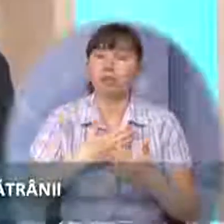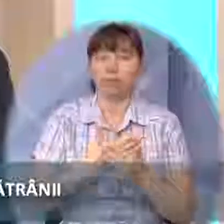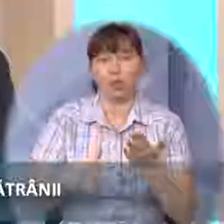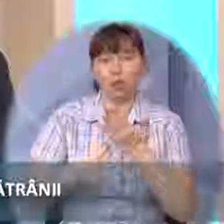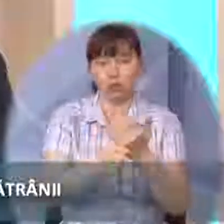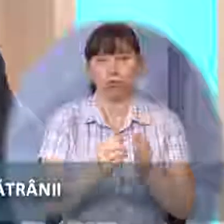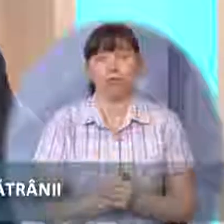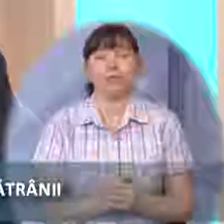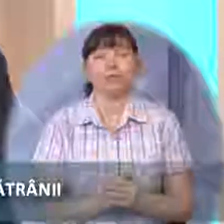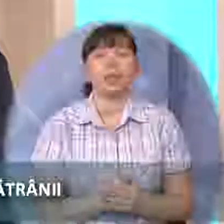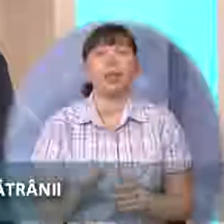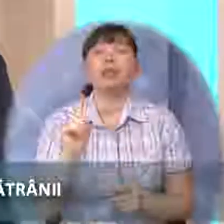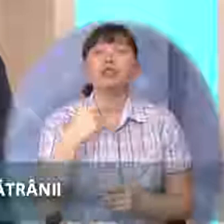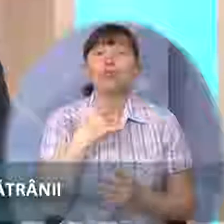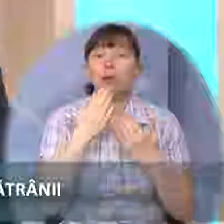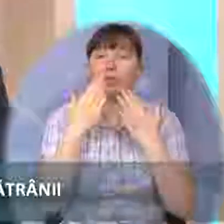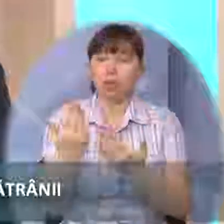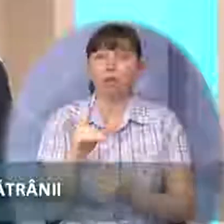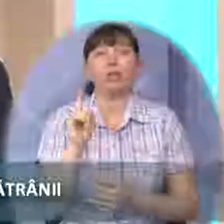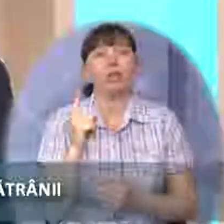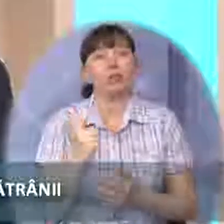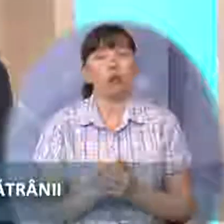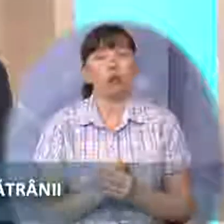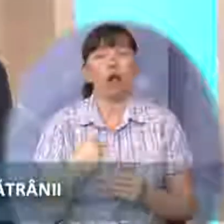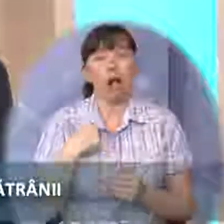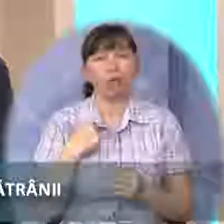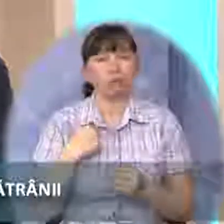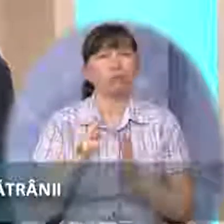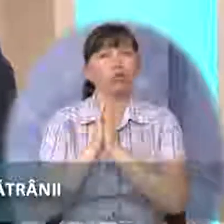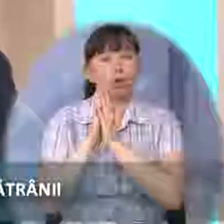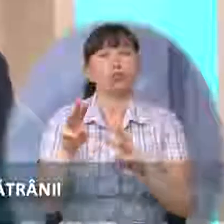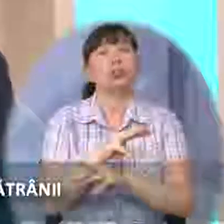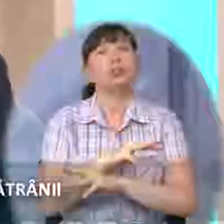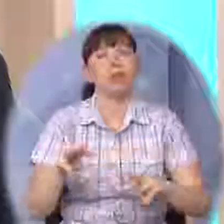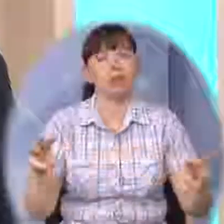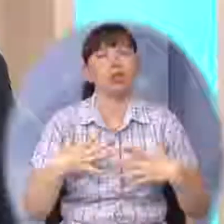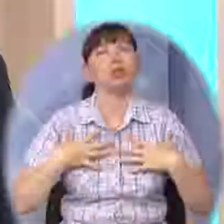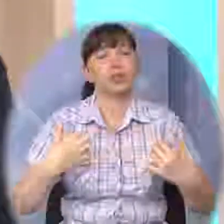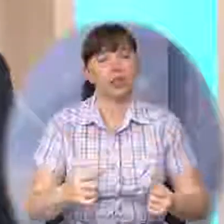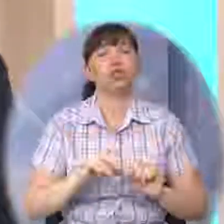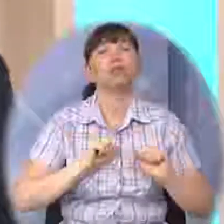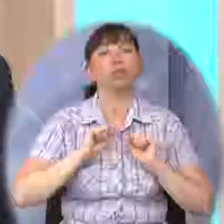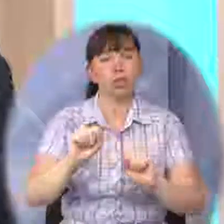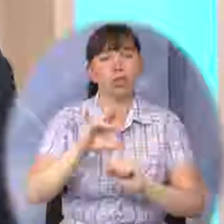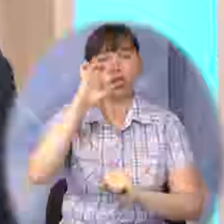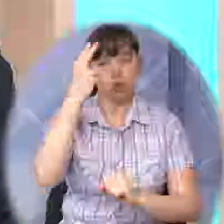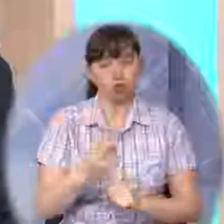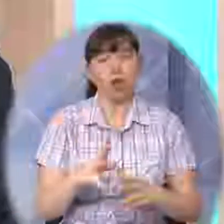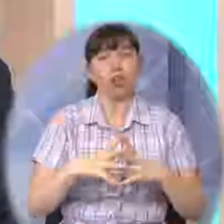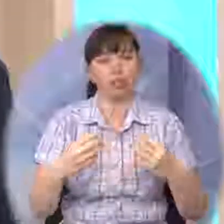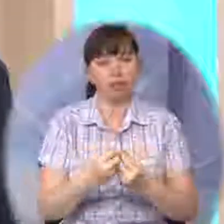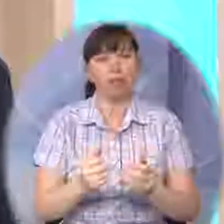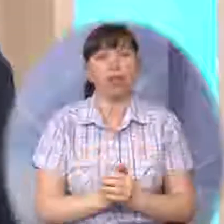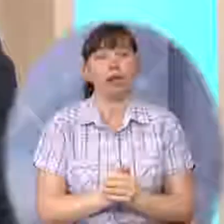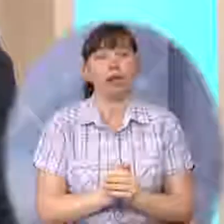servicii. Acum, de ce v-am întrebat? Pentru că am solicitat și Ministerului Sănătății și Protecției Sociale